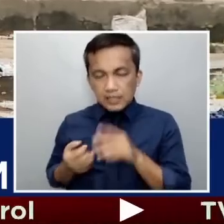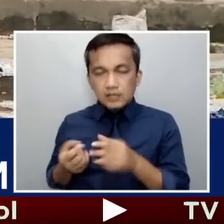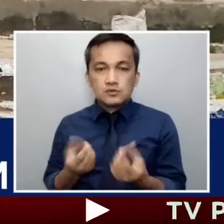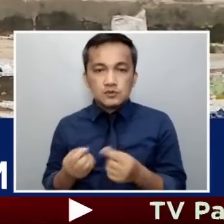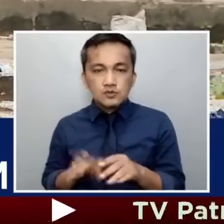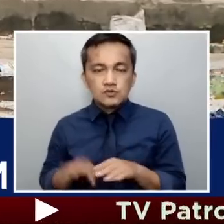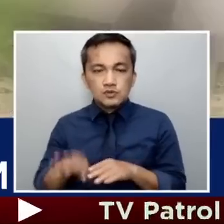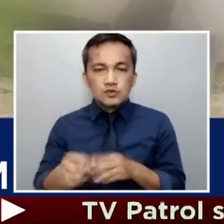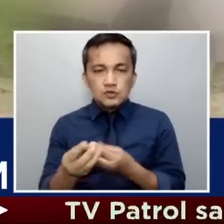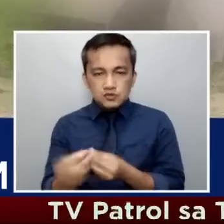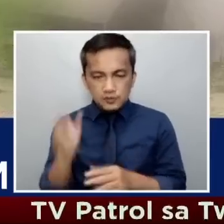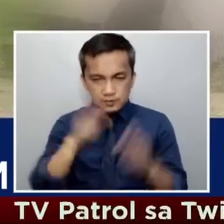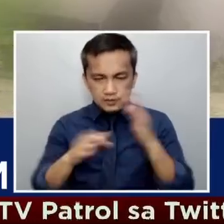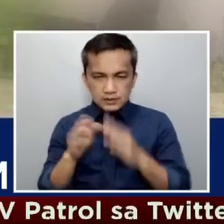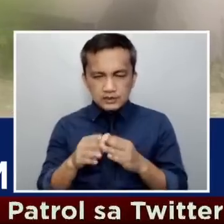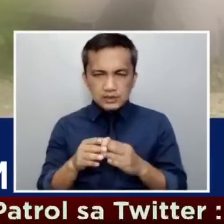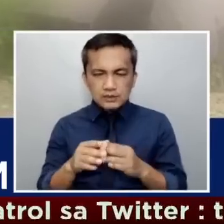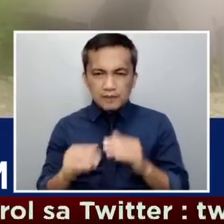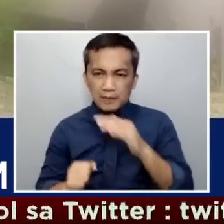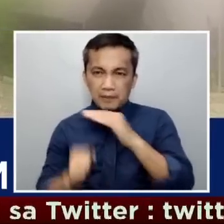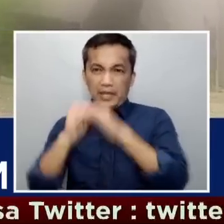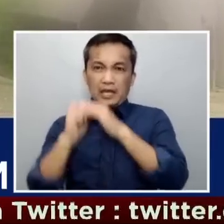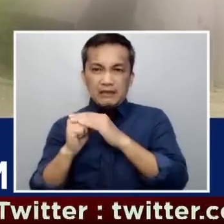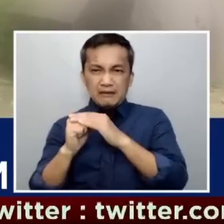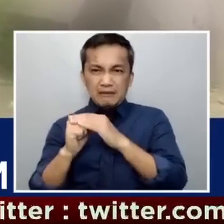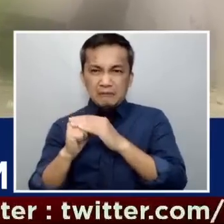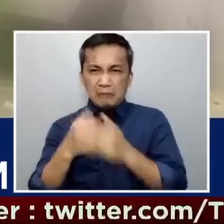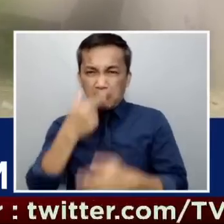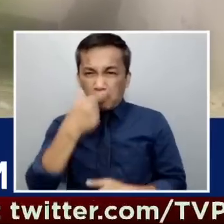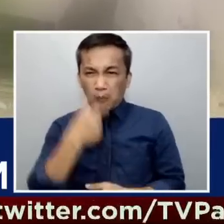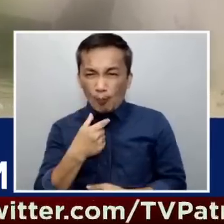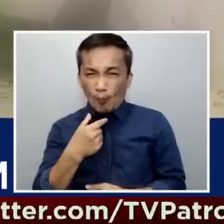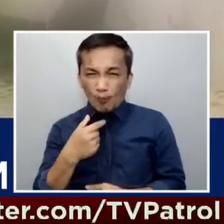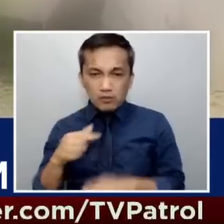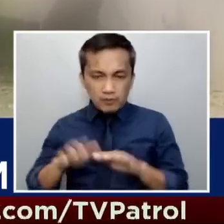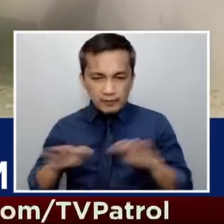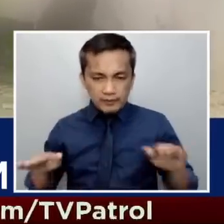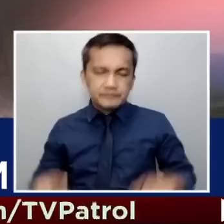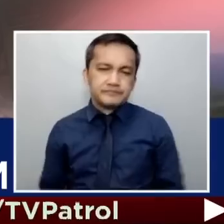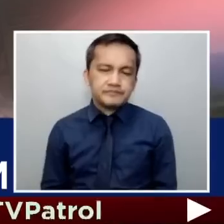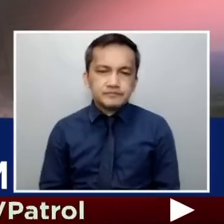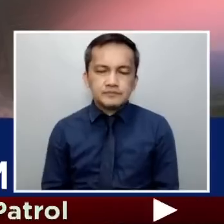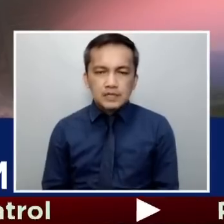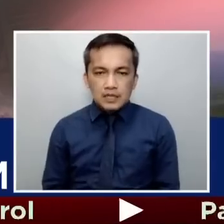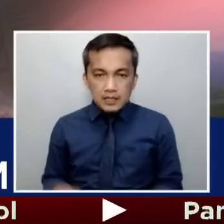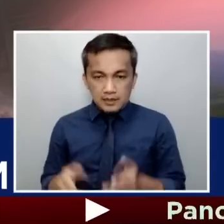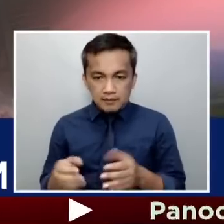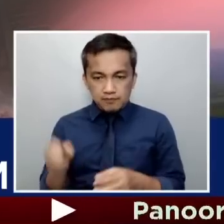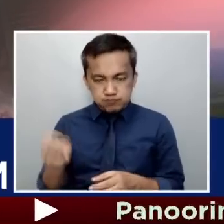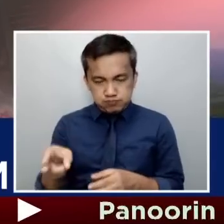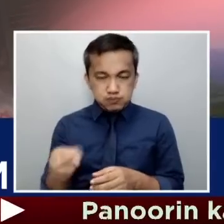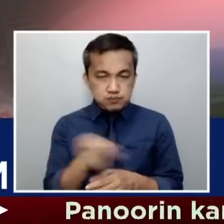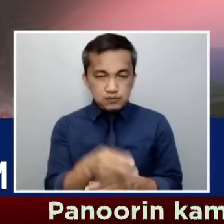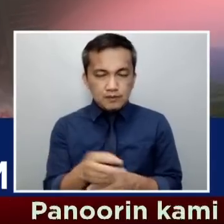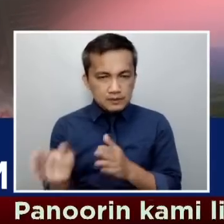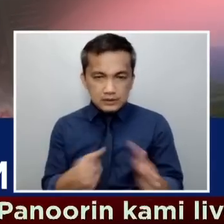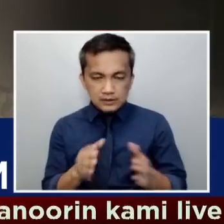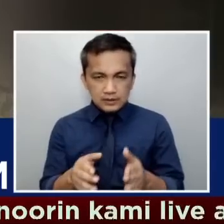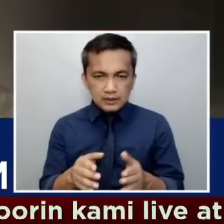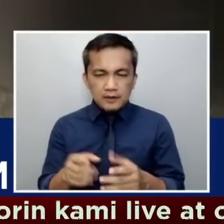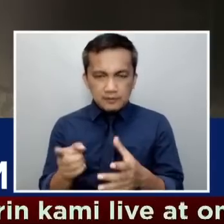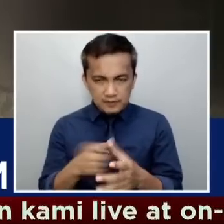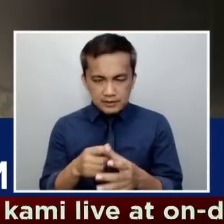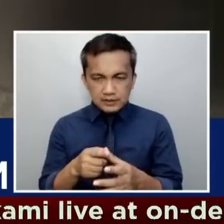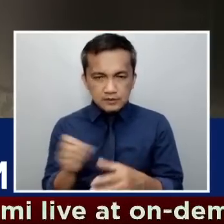masolusyonan ang problema sa stunting o yung pagkabansot ng ating mga kabataan. Planong ipatupad ng BSWD ang pilot run ng food